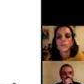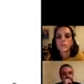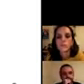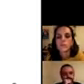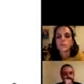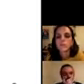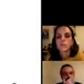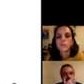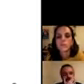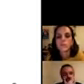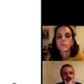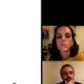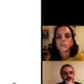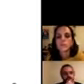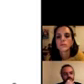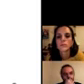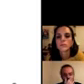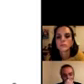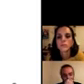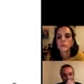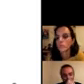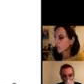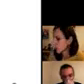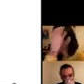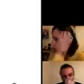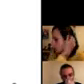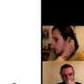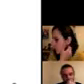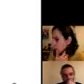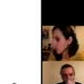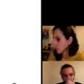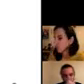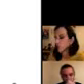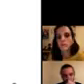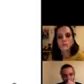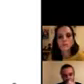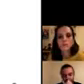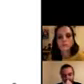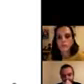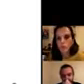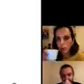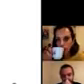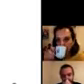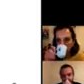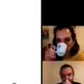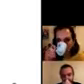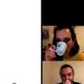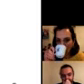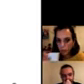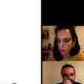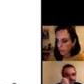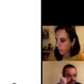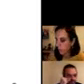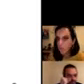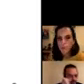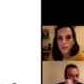motivasyonuyla birlikte iştirak şirketlerinden biri olan BİMTAŞ'la görüşmelerimizde dahil olduk diyebiliriz. Biz tabii